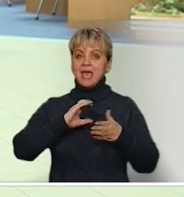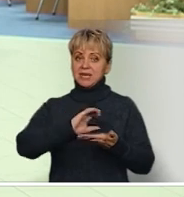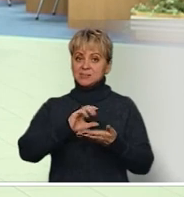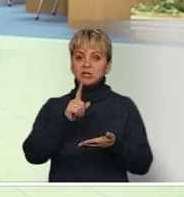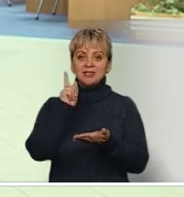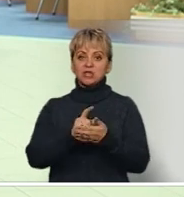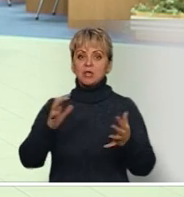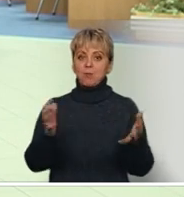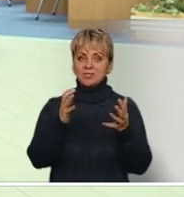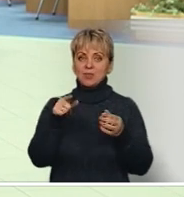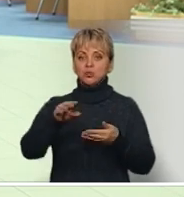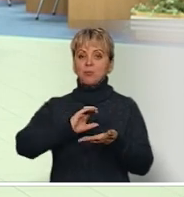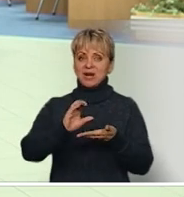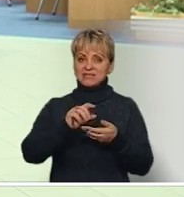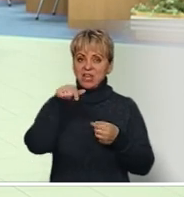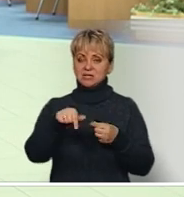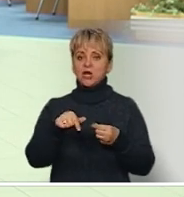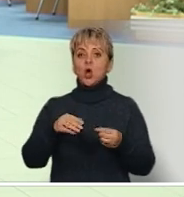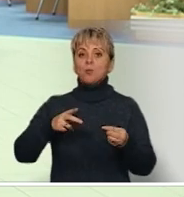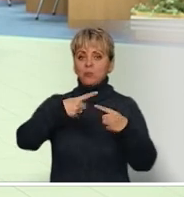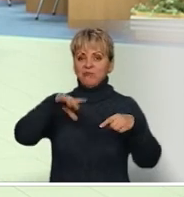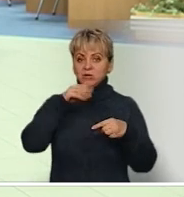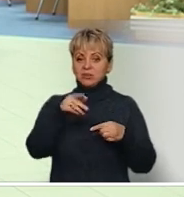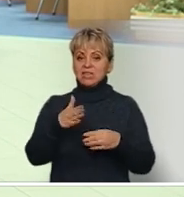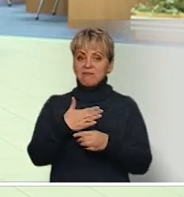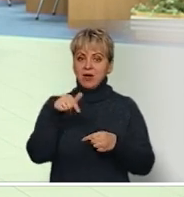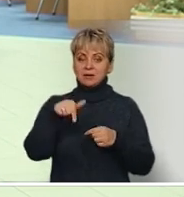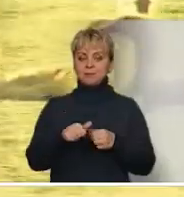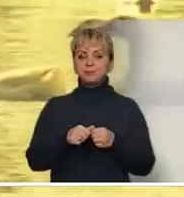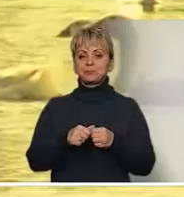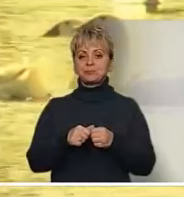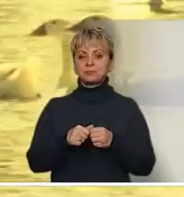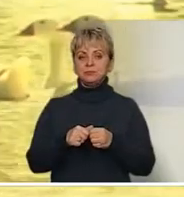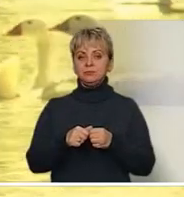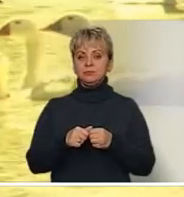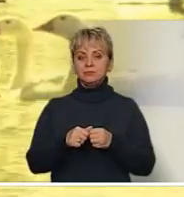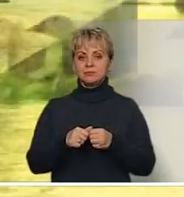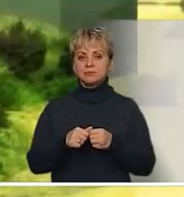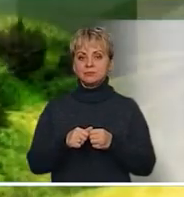международного экспорта должны позаботиться производители прудового товара.